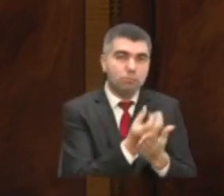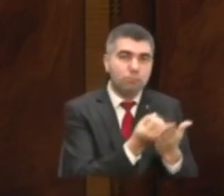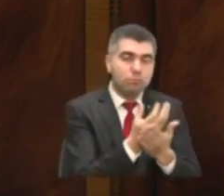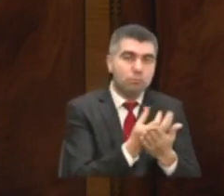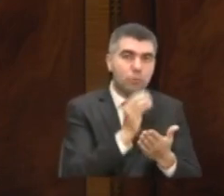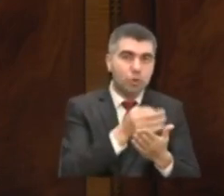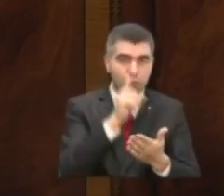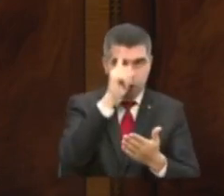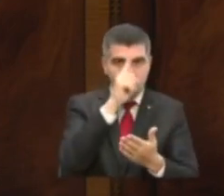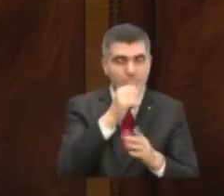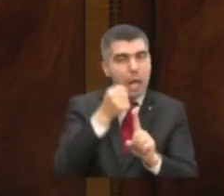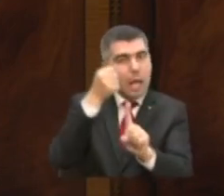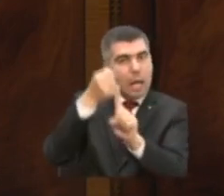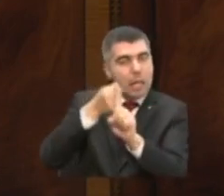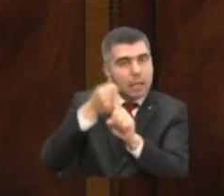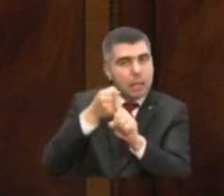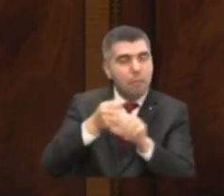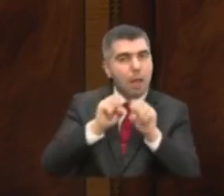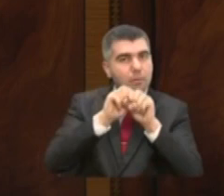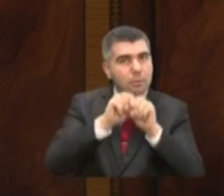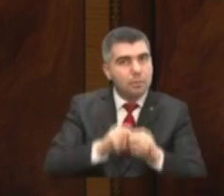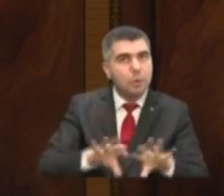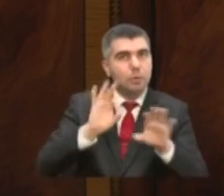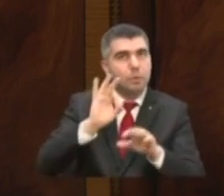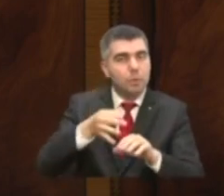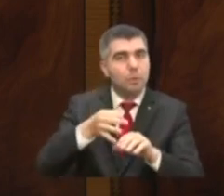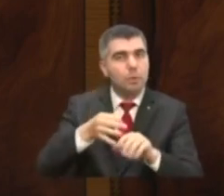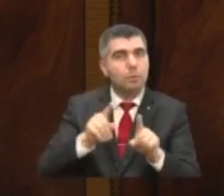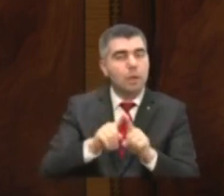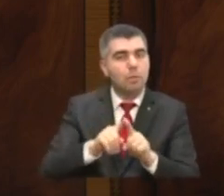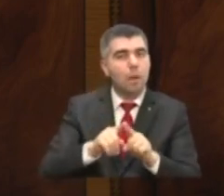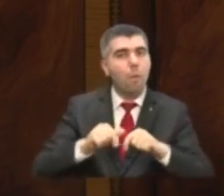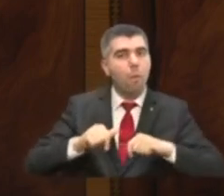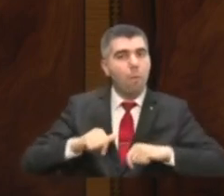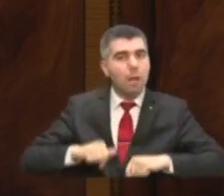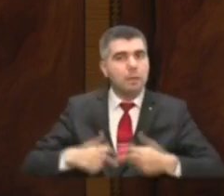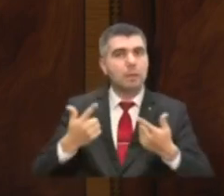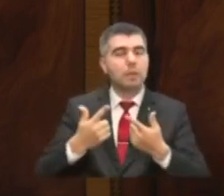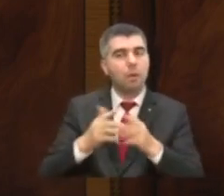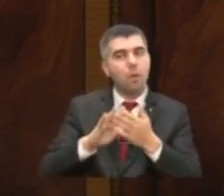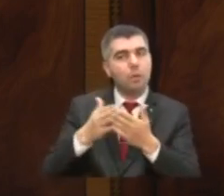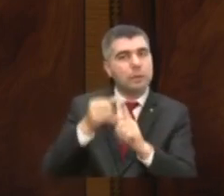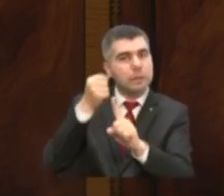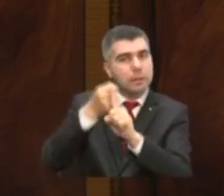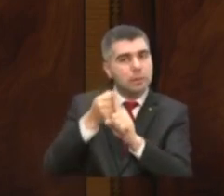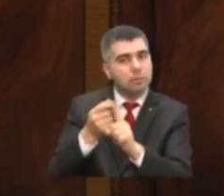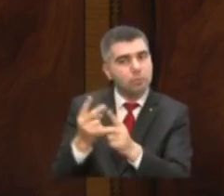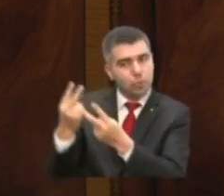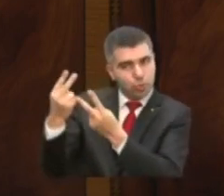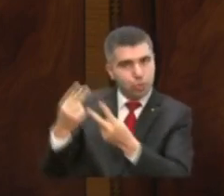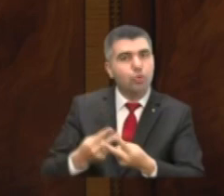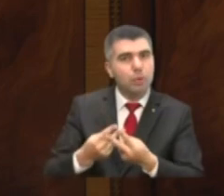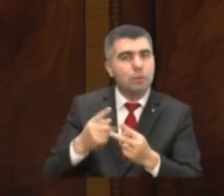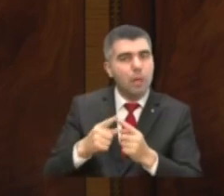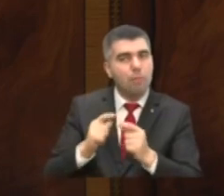الله نشتغلوا عليها، ويمكن أن الكاتب الدولة المعني أو الوزير أن تدعونه إن شاء الله